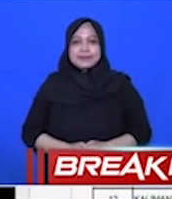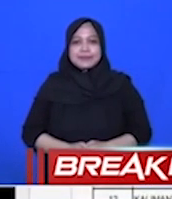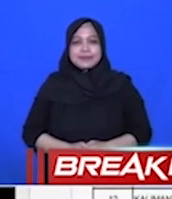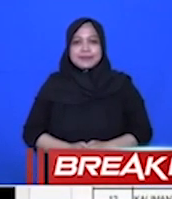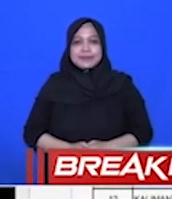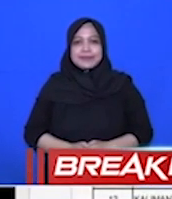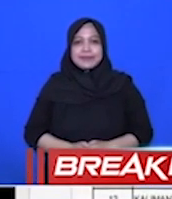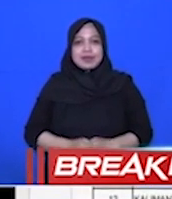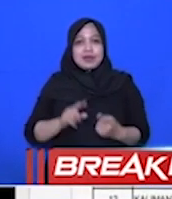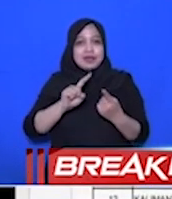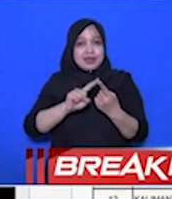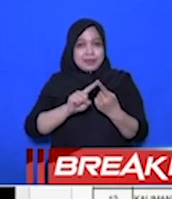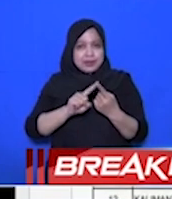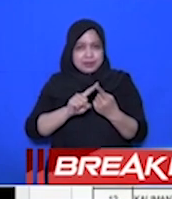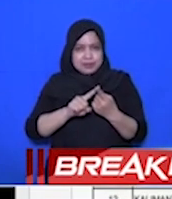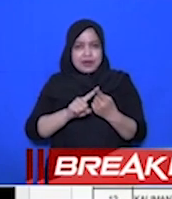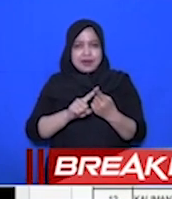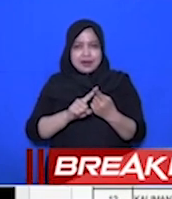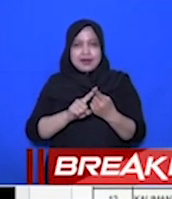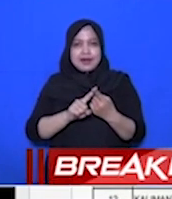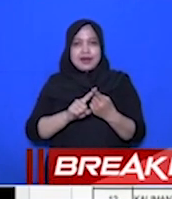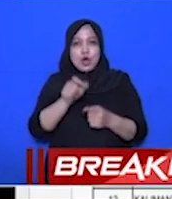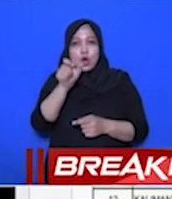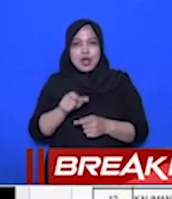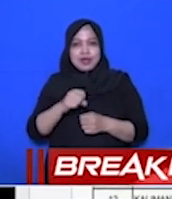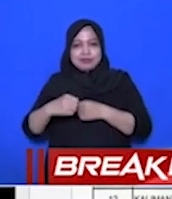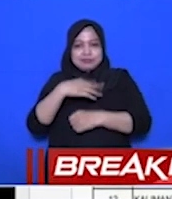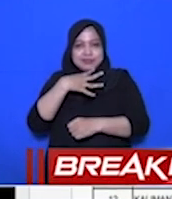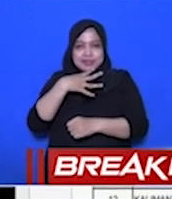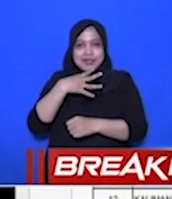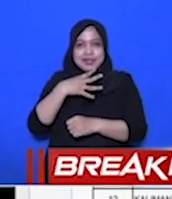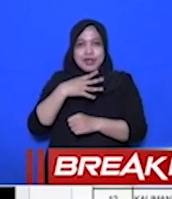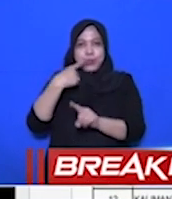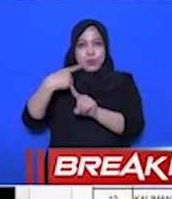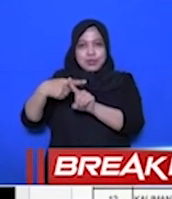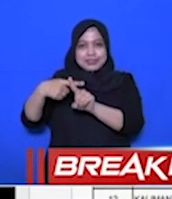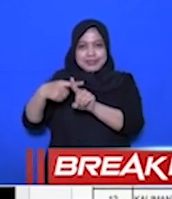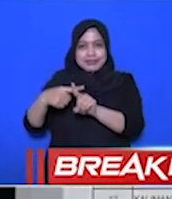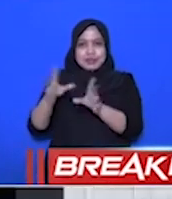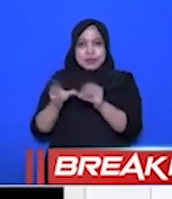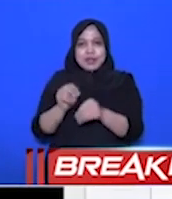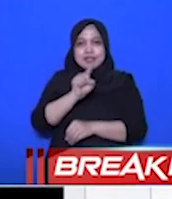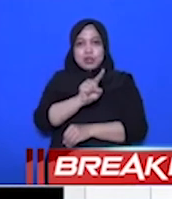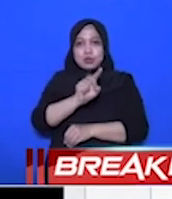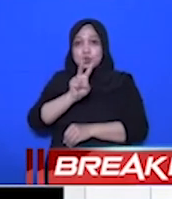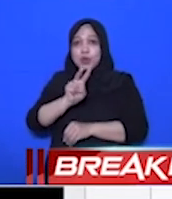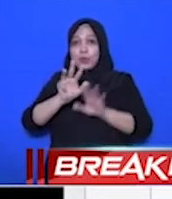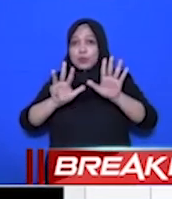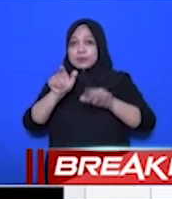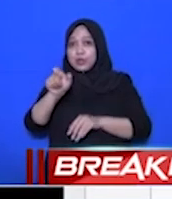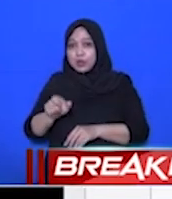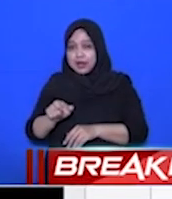yang pertama adalah penambahan konfirmasi kasus positif sebanyak 129 orang